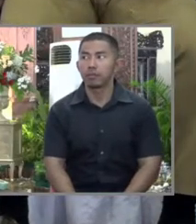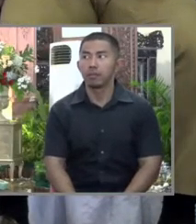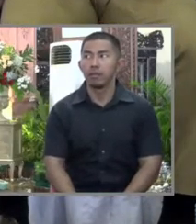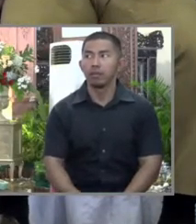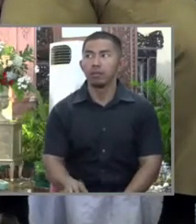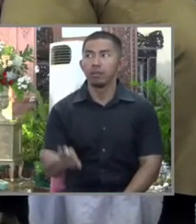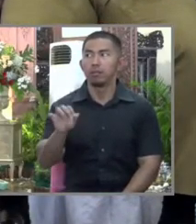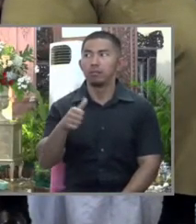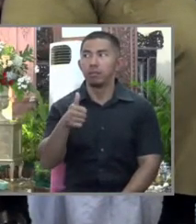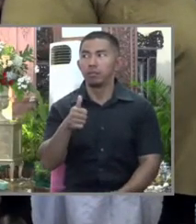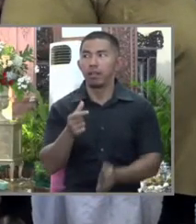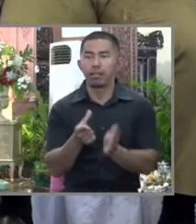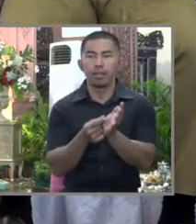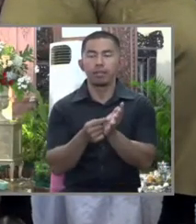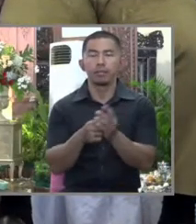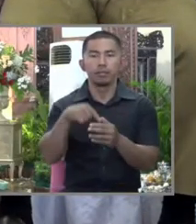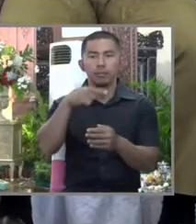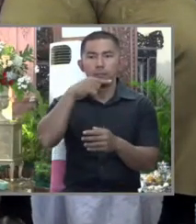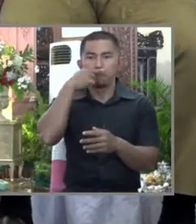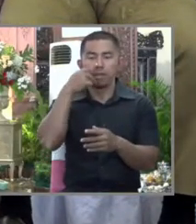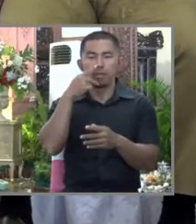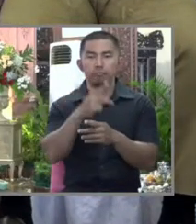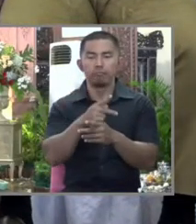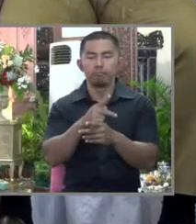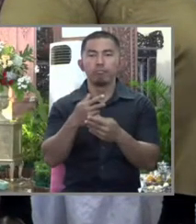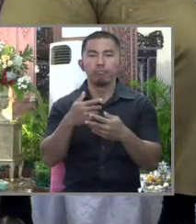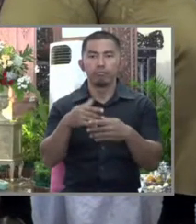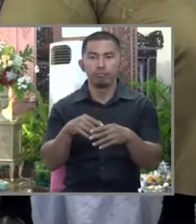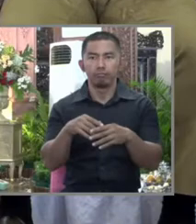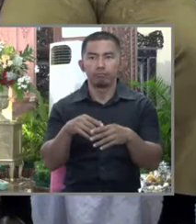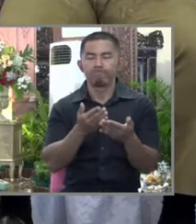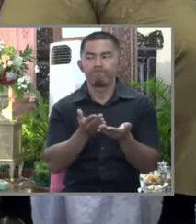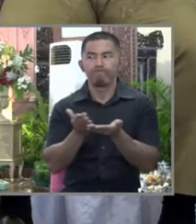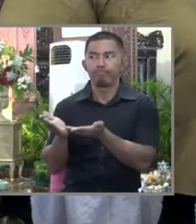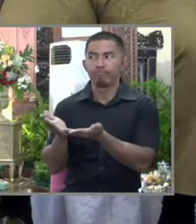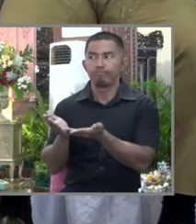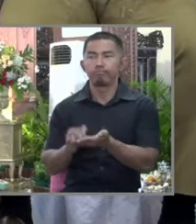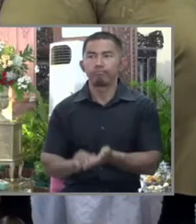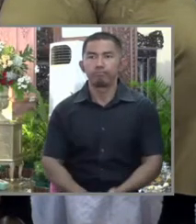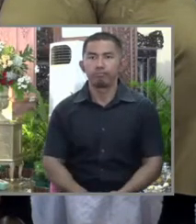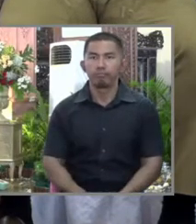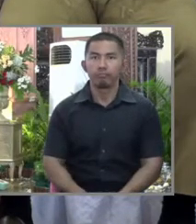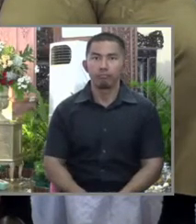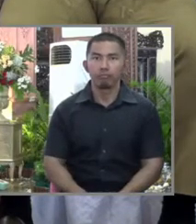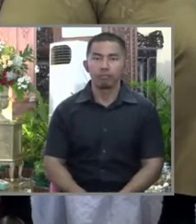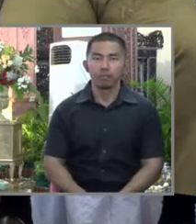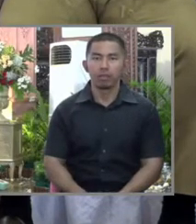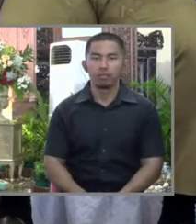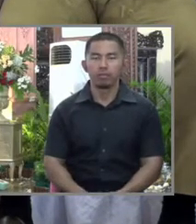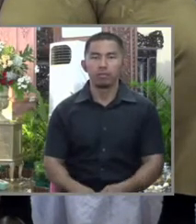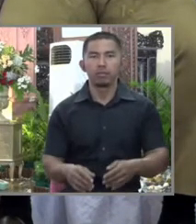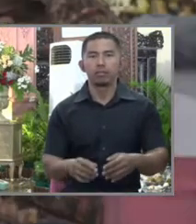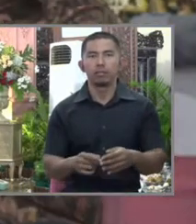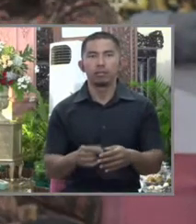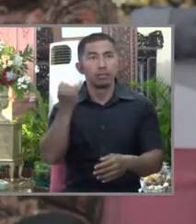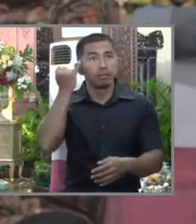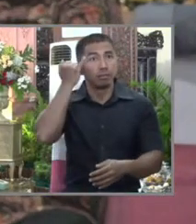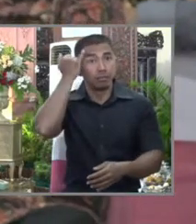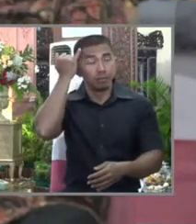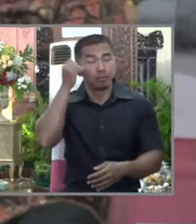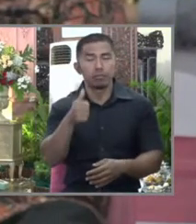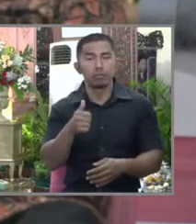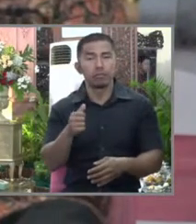tadi inovasi yang disampaikan deviden dikembalikan lagi kepada rakyat dalam bentuk subsidi bunga ini inovasi yang luar